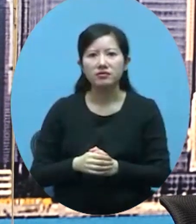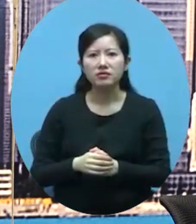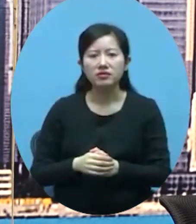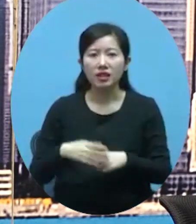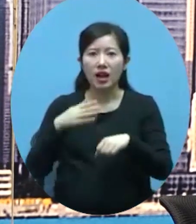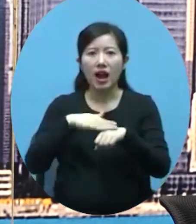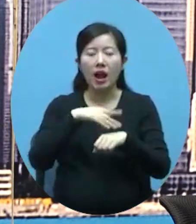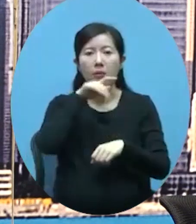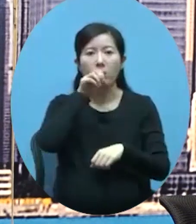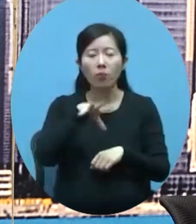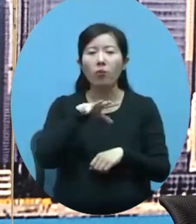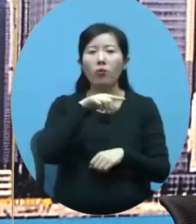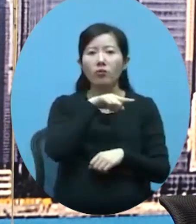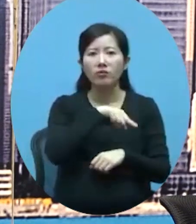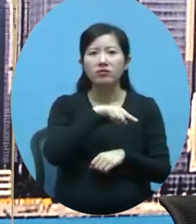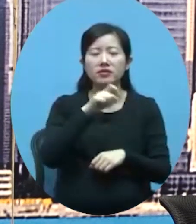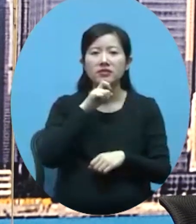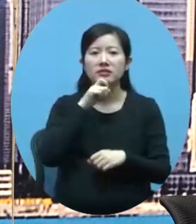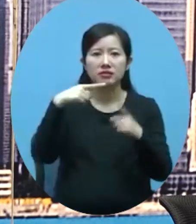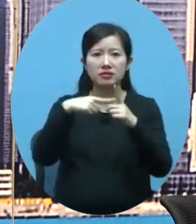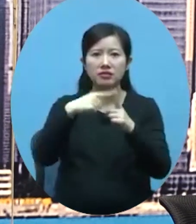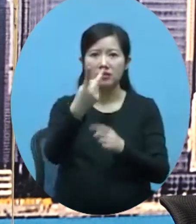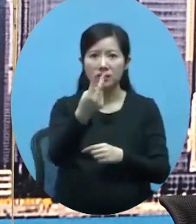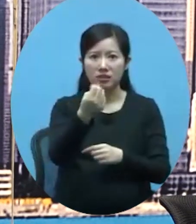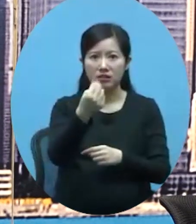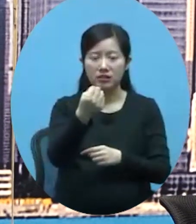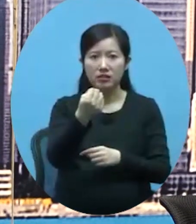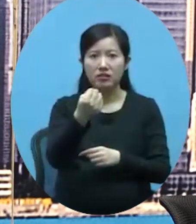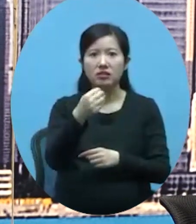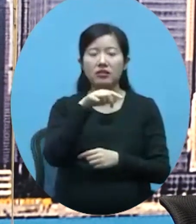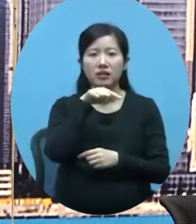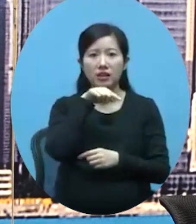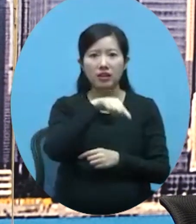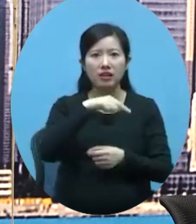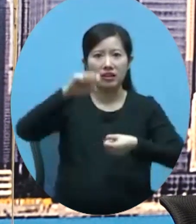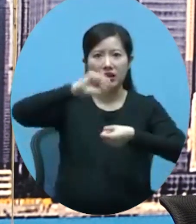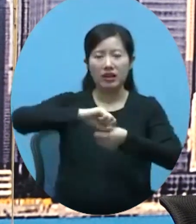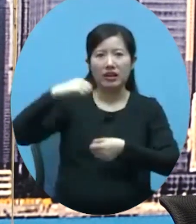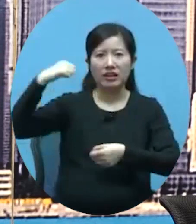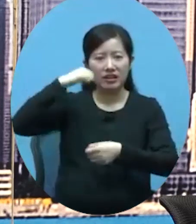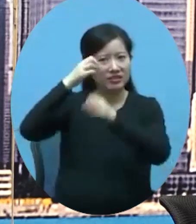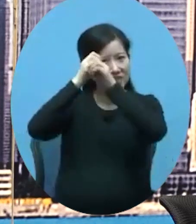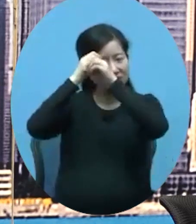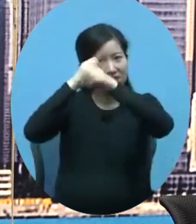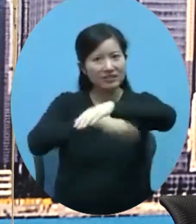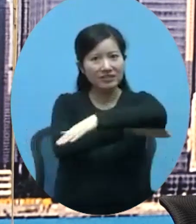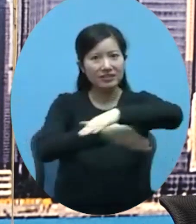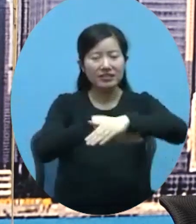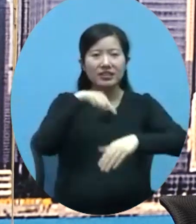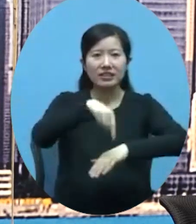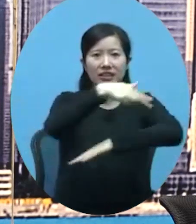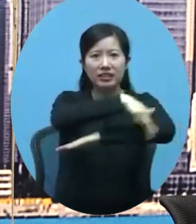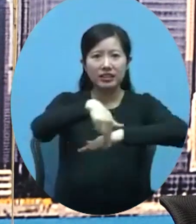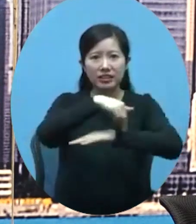刚才都说了其实我们是有20个病人是经过这个加强实验室的监察计划